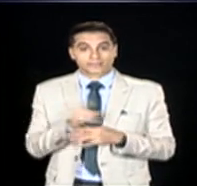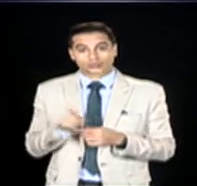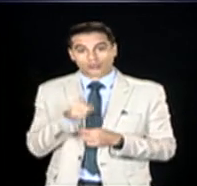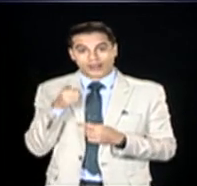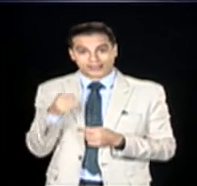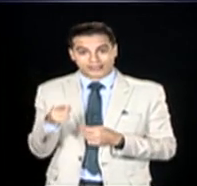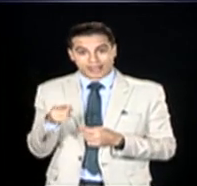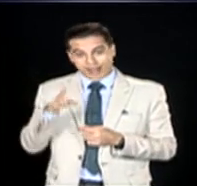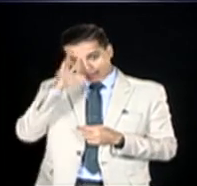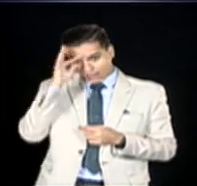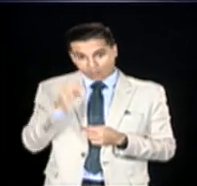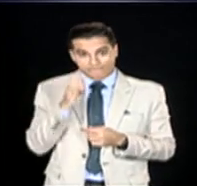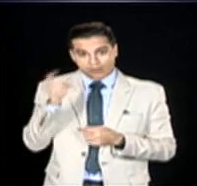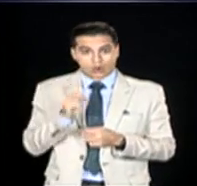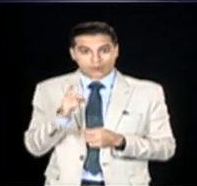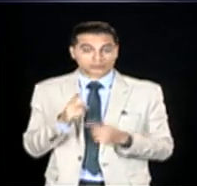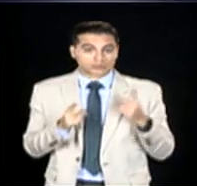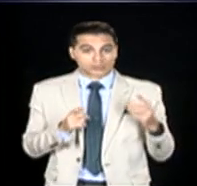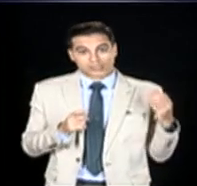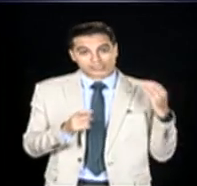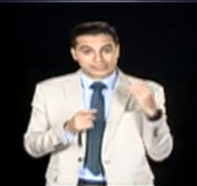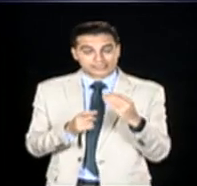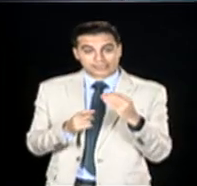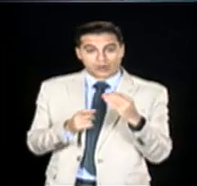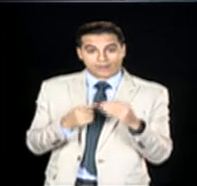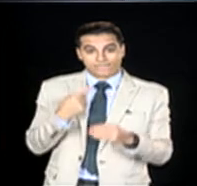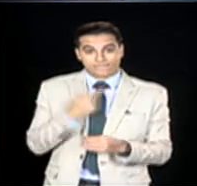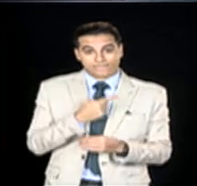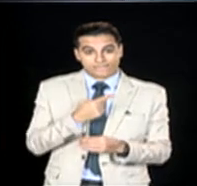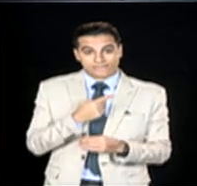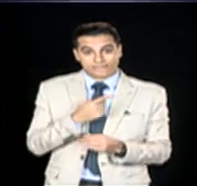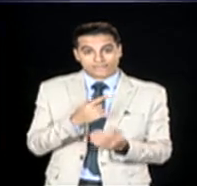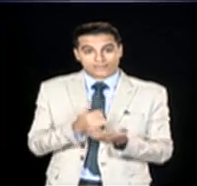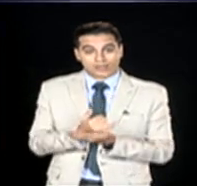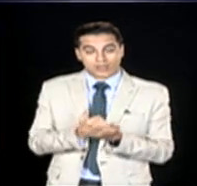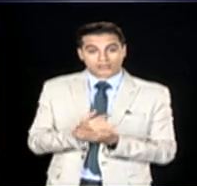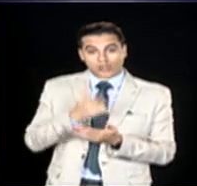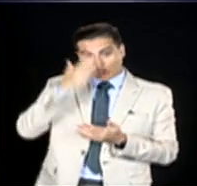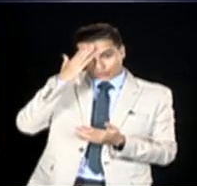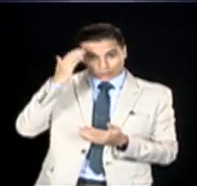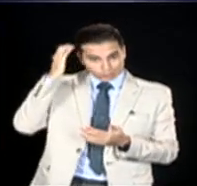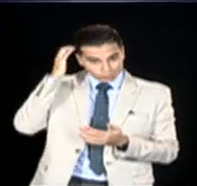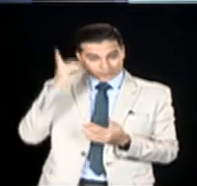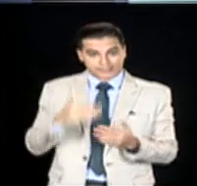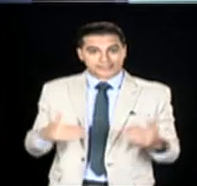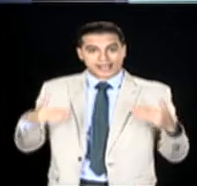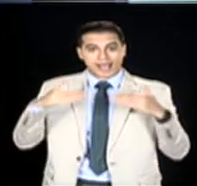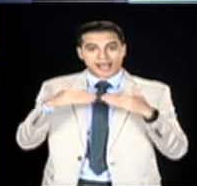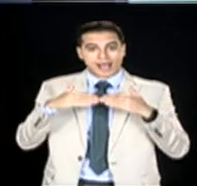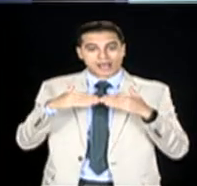ده لو ما تجاوبش في بشوية الفيوم وتجاوب في ستيم أسيوط